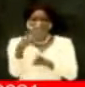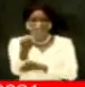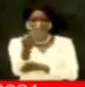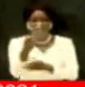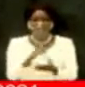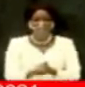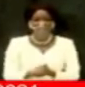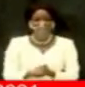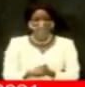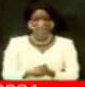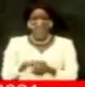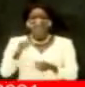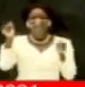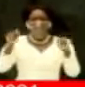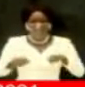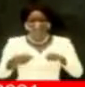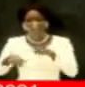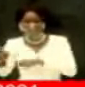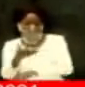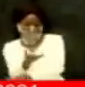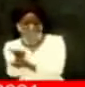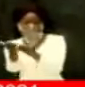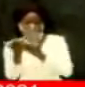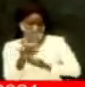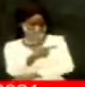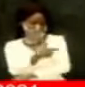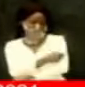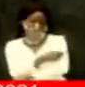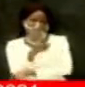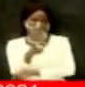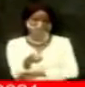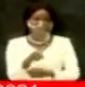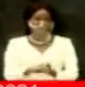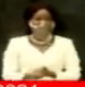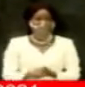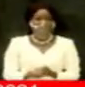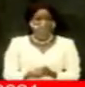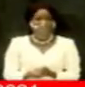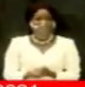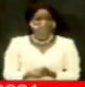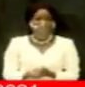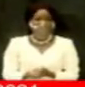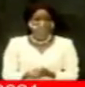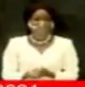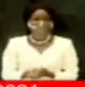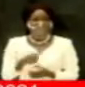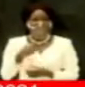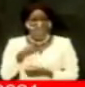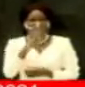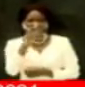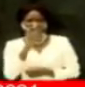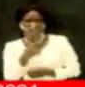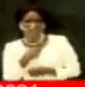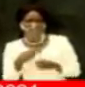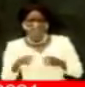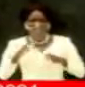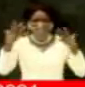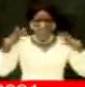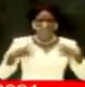nditu atengana umbali Popita nditu katengana o katemina mene Ine mkandifusa nditu ni